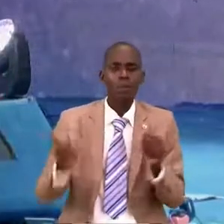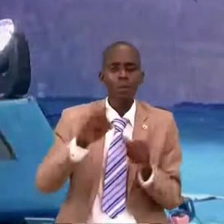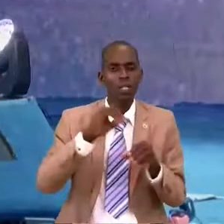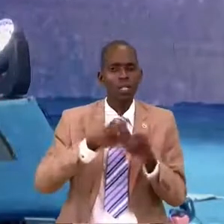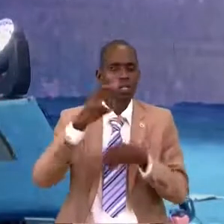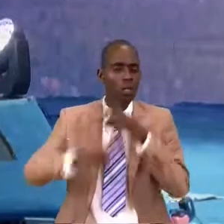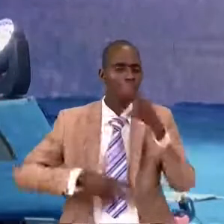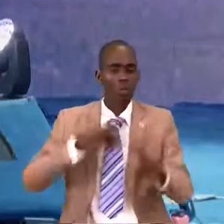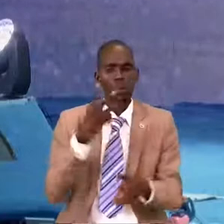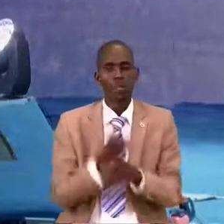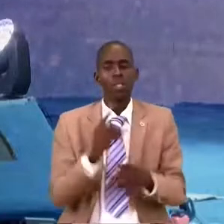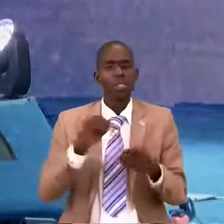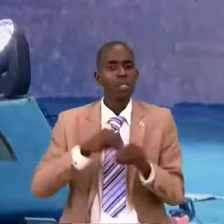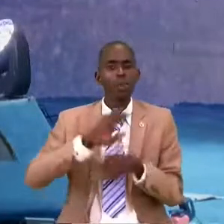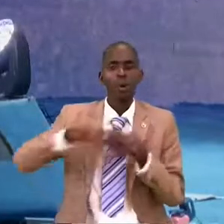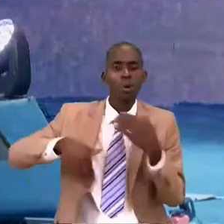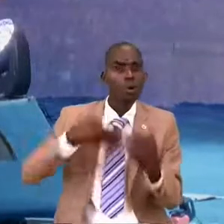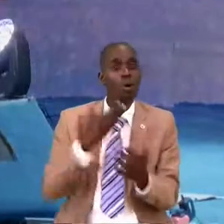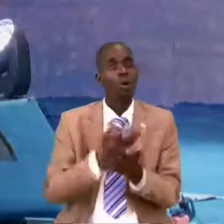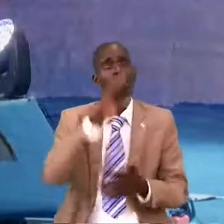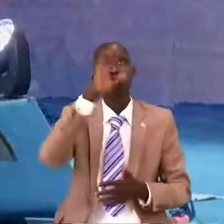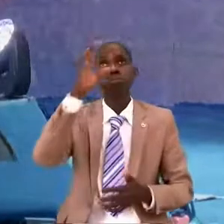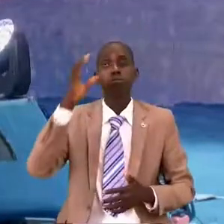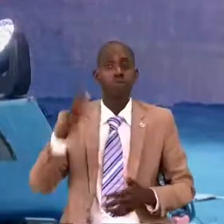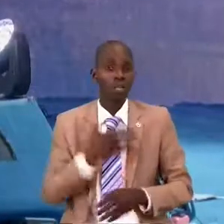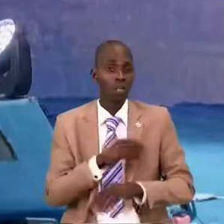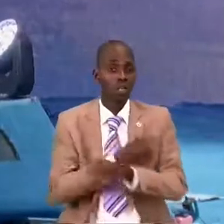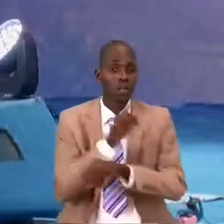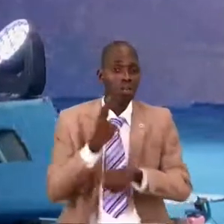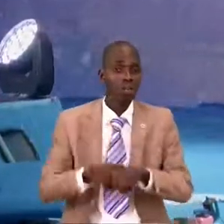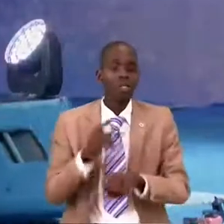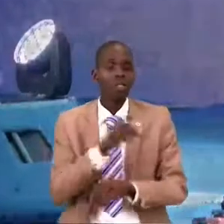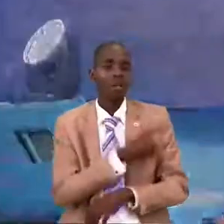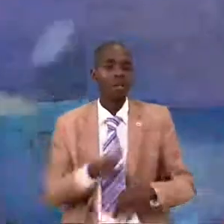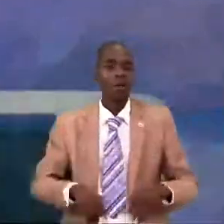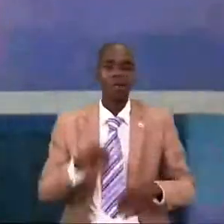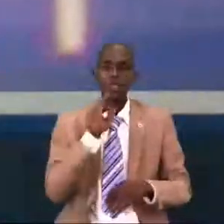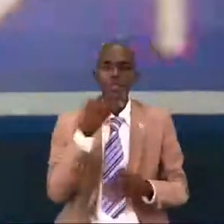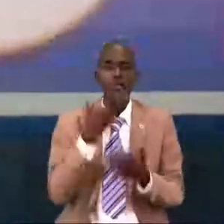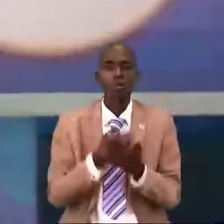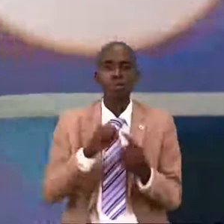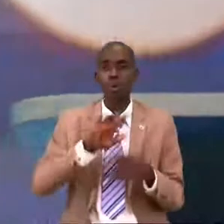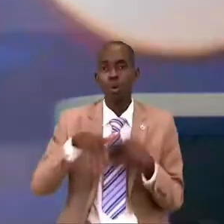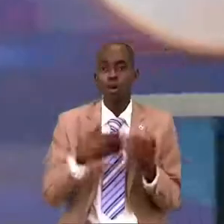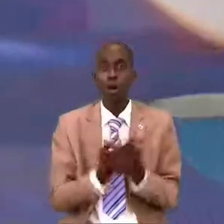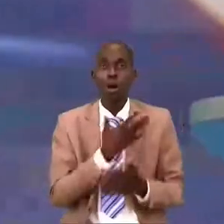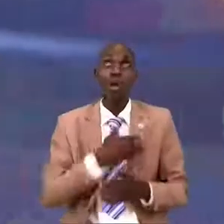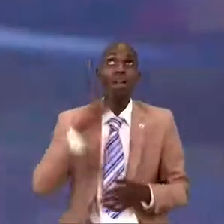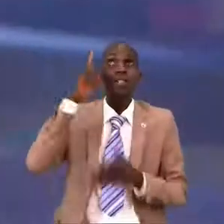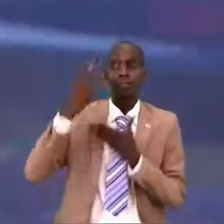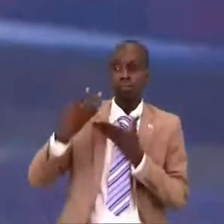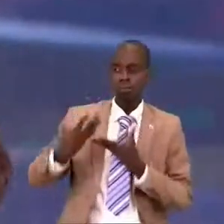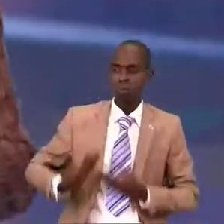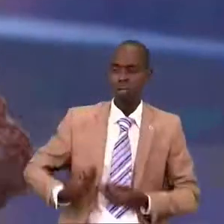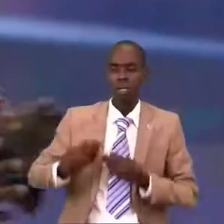tous. Et cette compassion, vous voyez cela, et cette compassion partout, il nous rappelle. Vous allez là-bas,